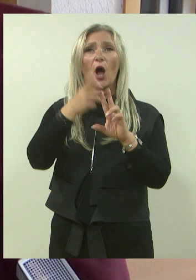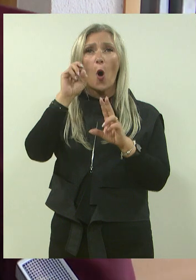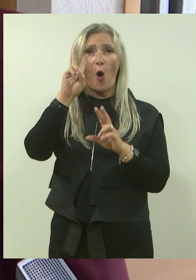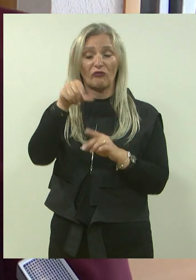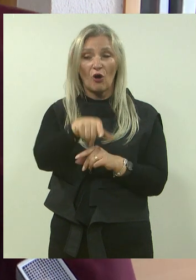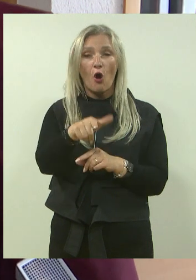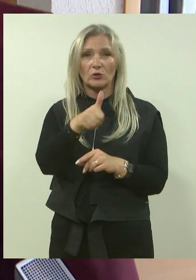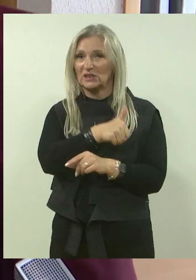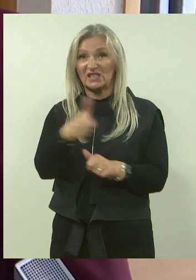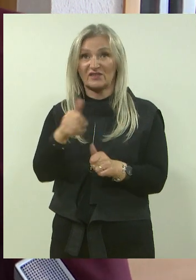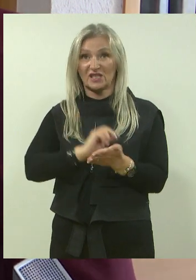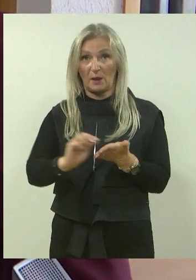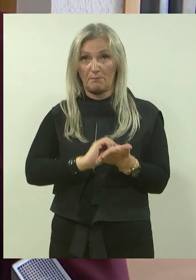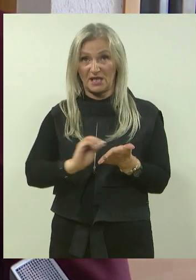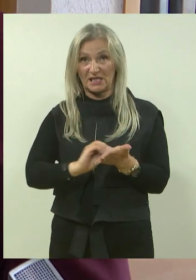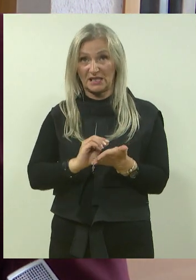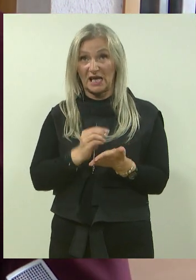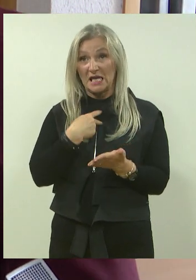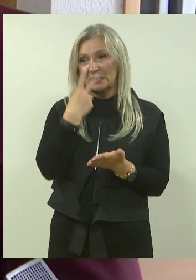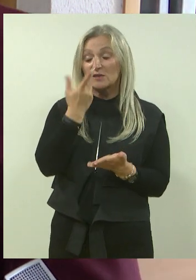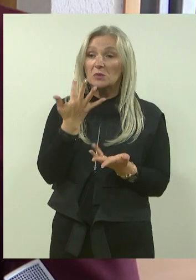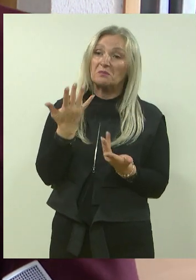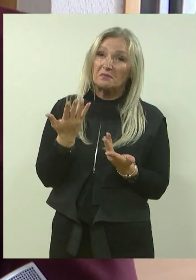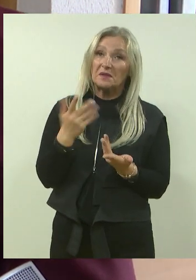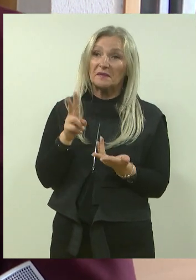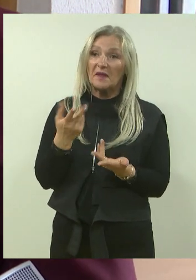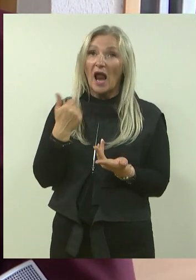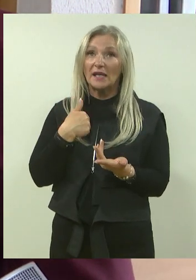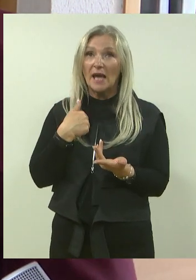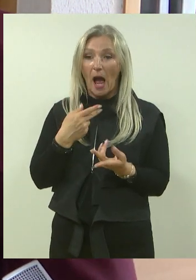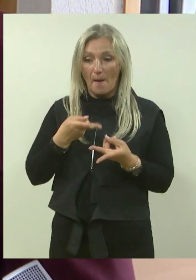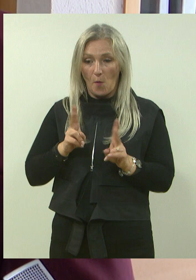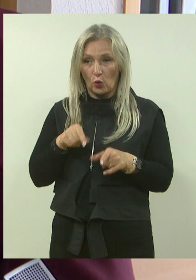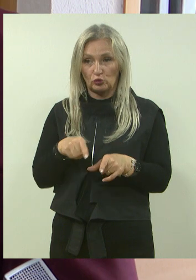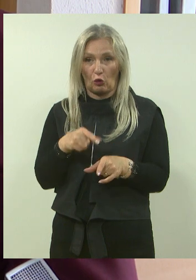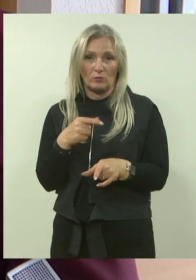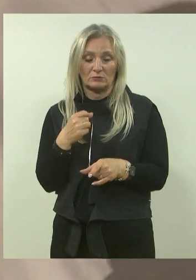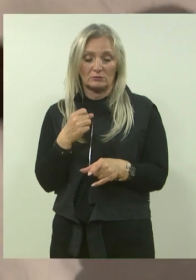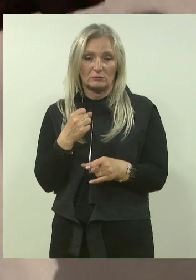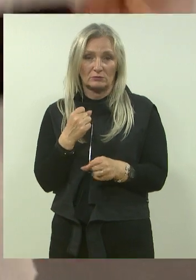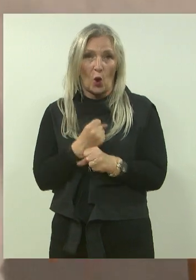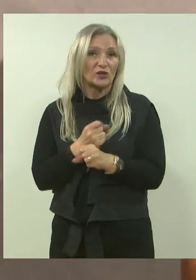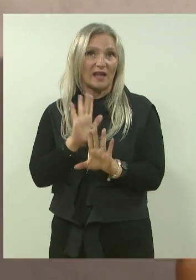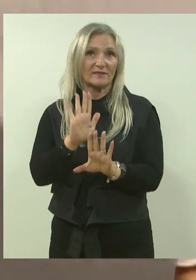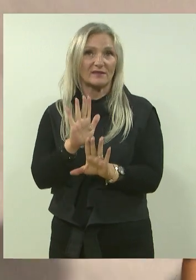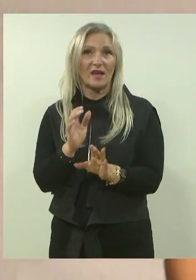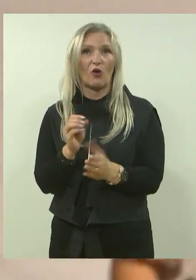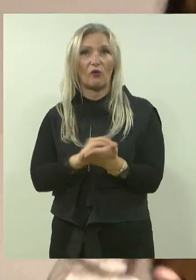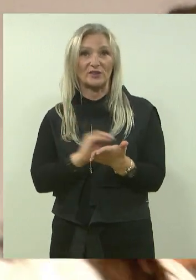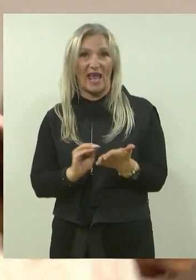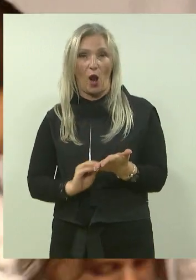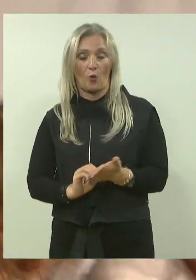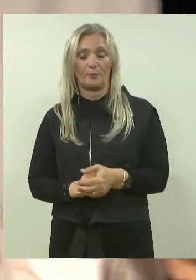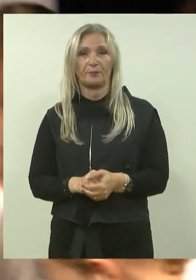da vidimo da li ja kao amater mogu dostojno zastupiti njegovo djelo. Prema odabiru